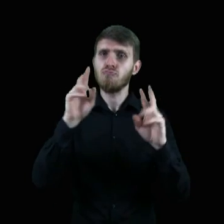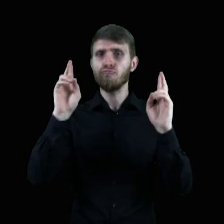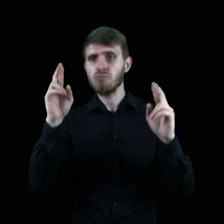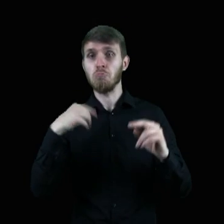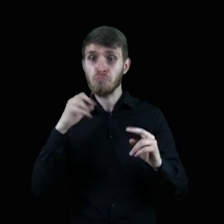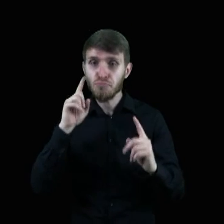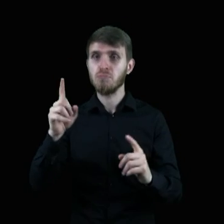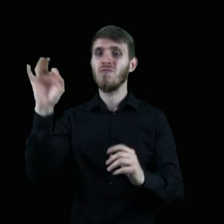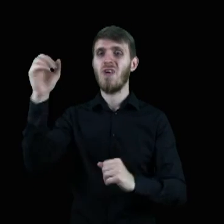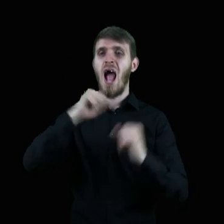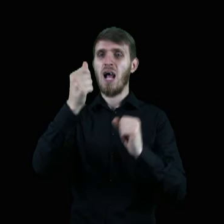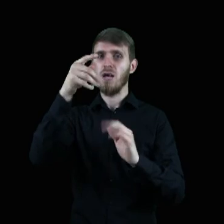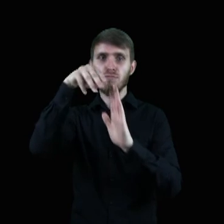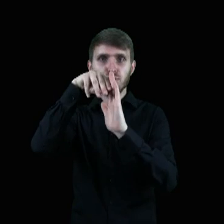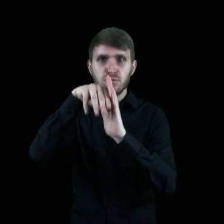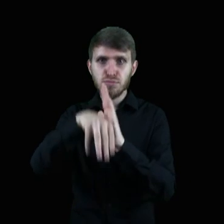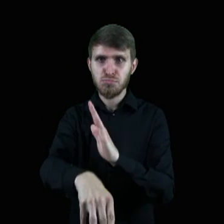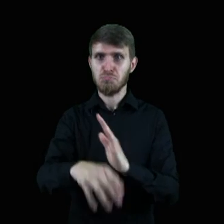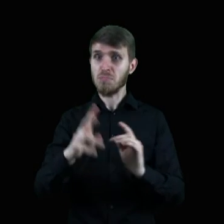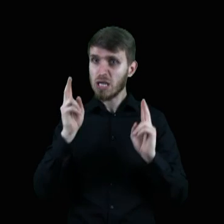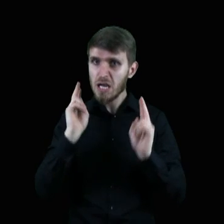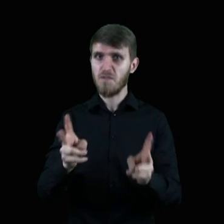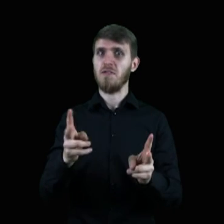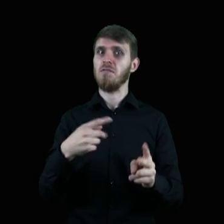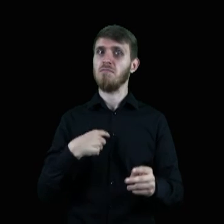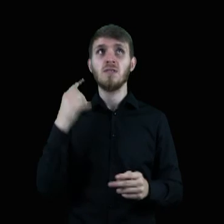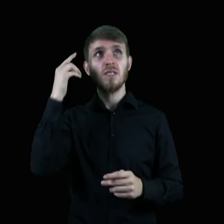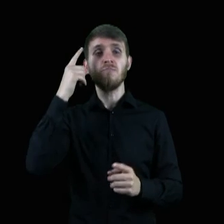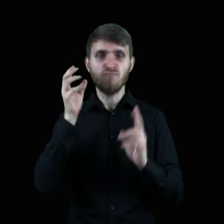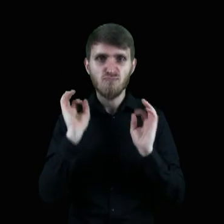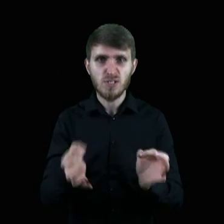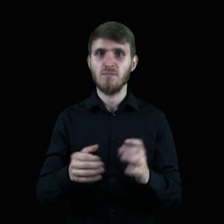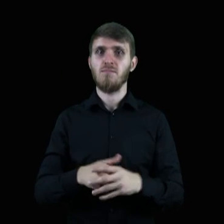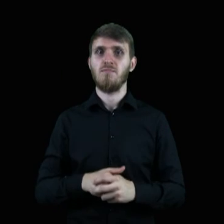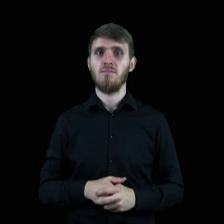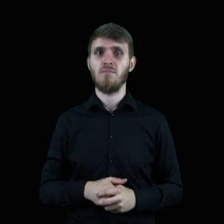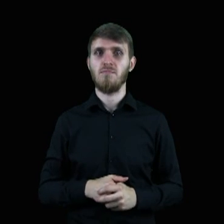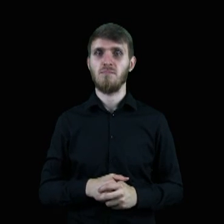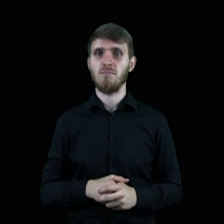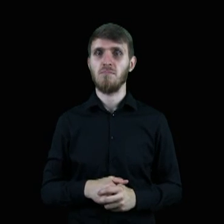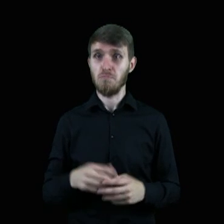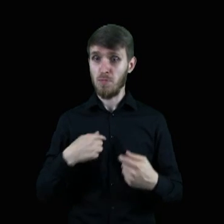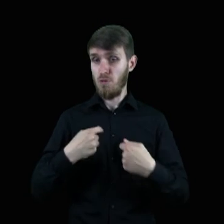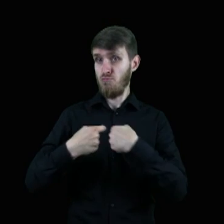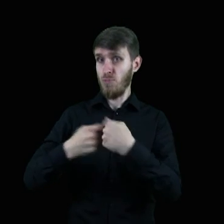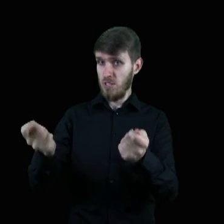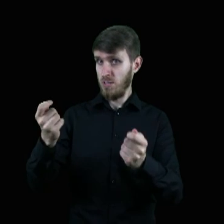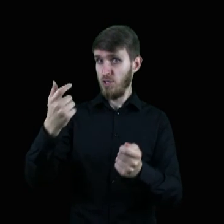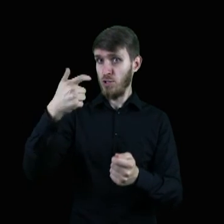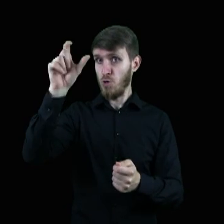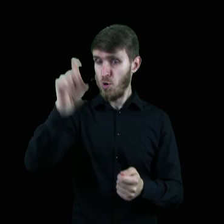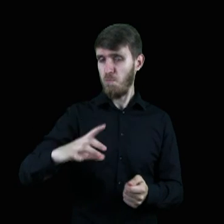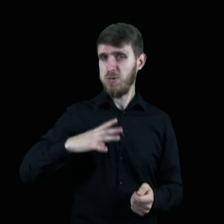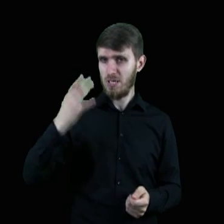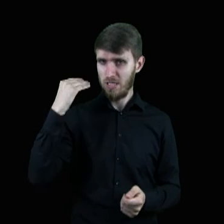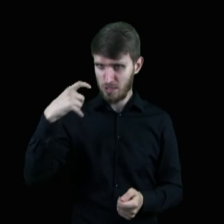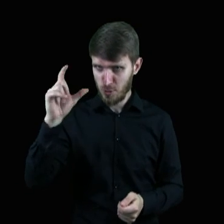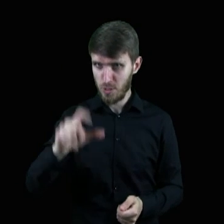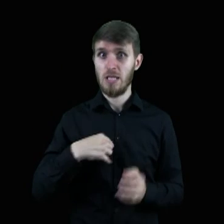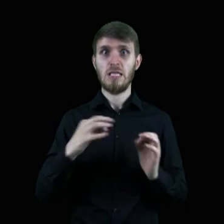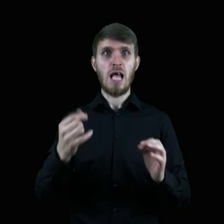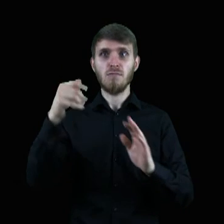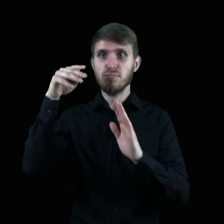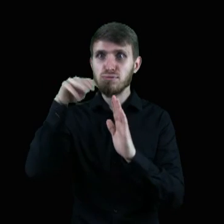akcję PKN Orlen. Załóżmy, że kurs akcji faktycznie spadł, czyli ja sprzedałem moją akcję na wolnym rynku za